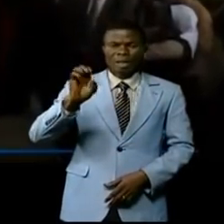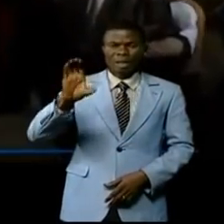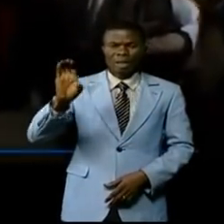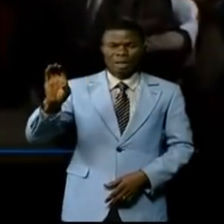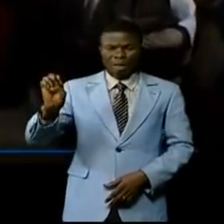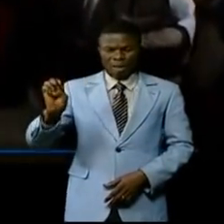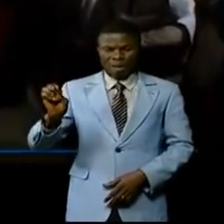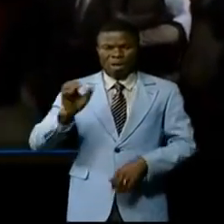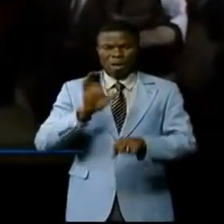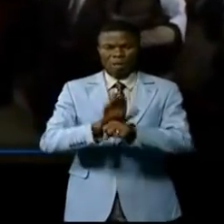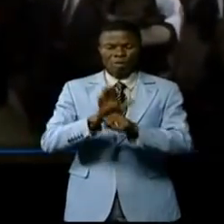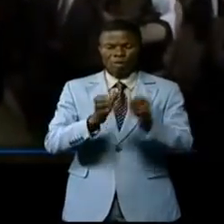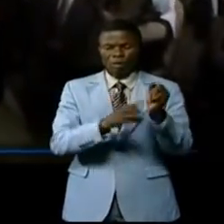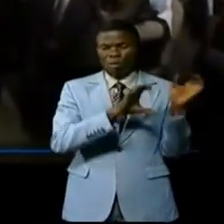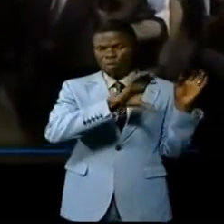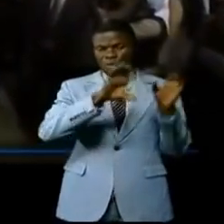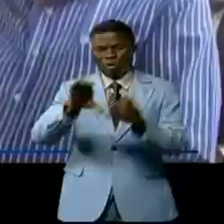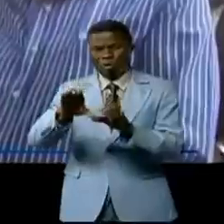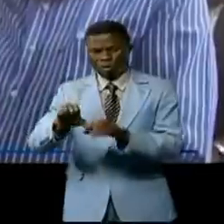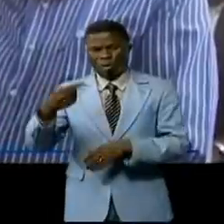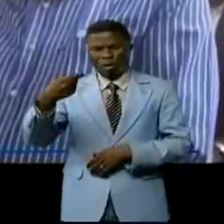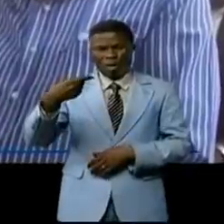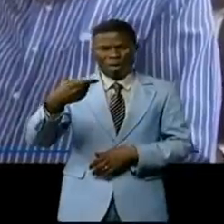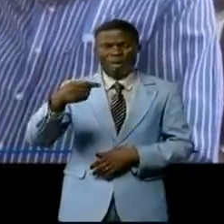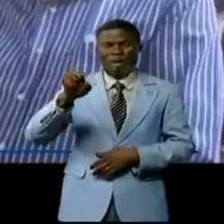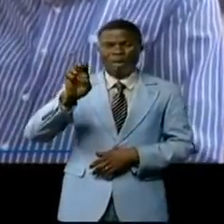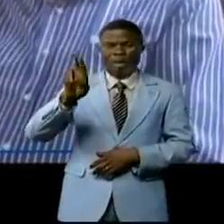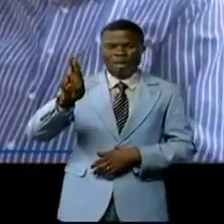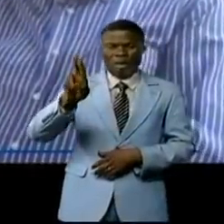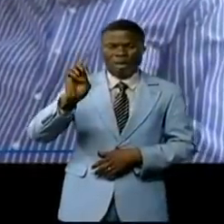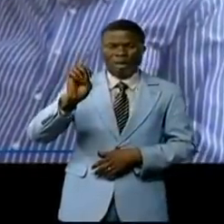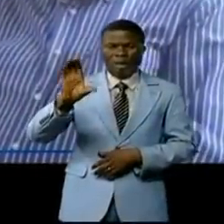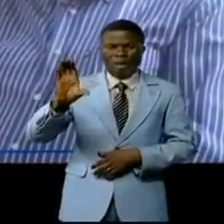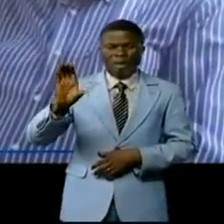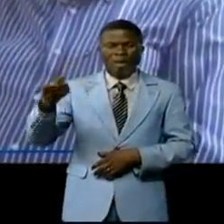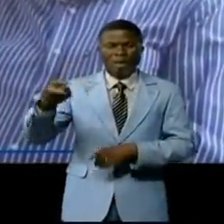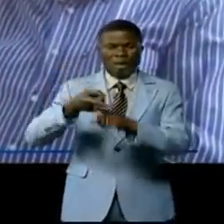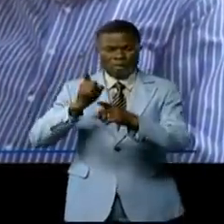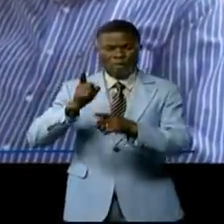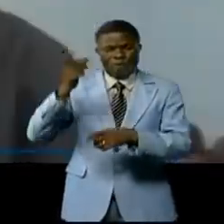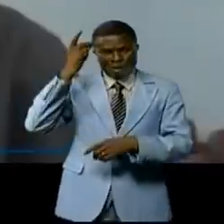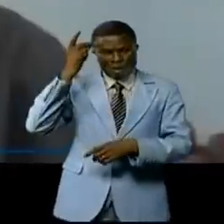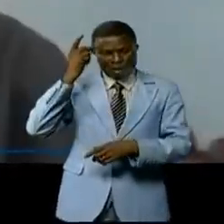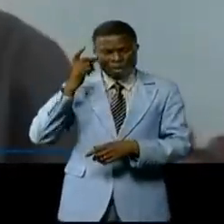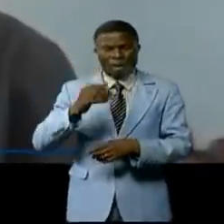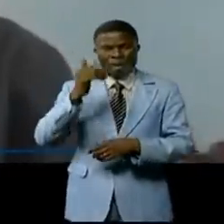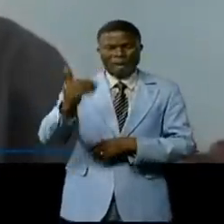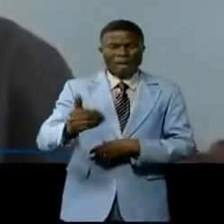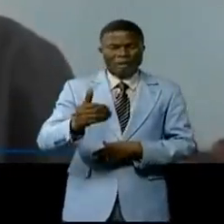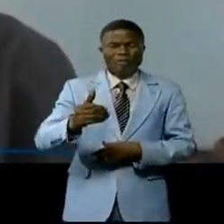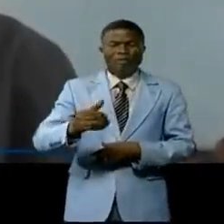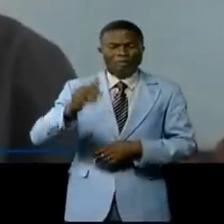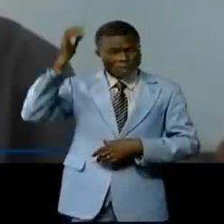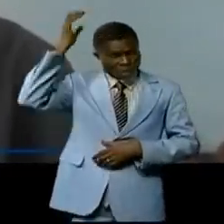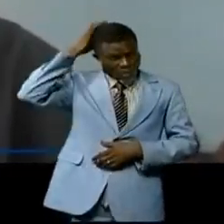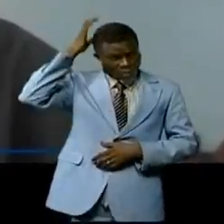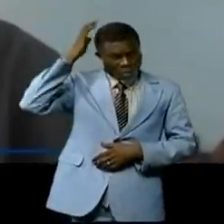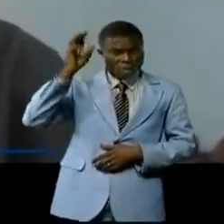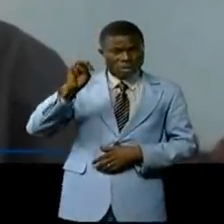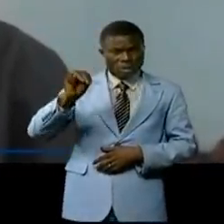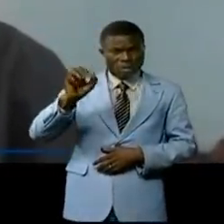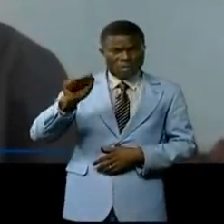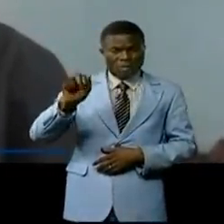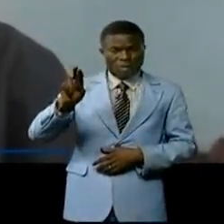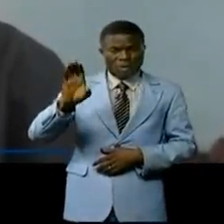une forte délégation de la communauté grecque et diplomate venue d'Athènes et de Kinshasa, devant Monseigneur Marcel Madila Bassangouke,